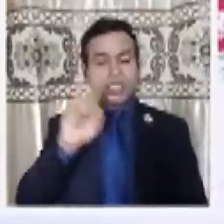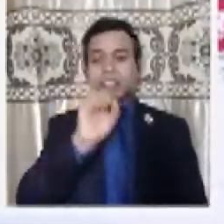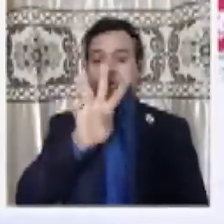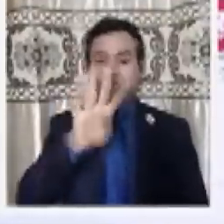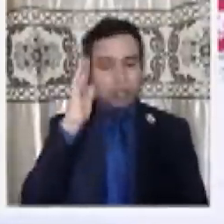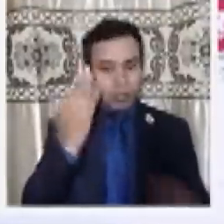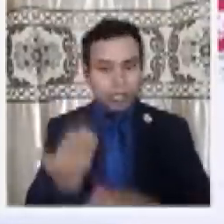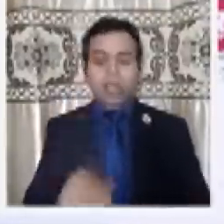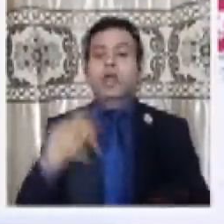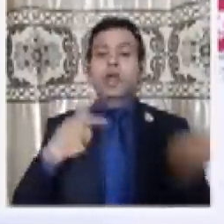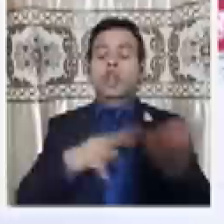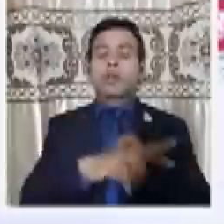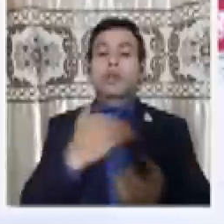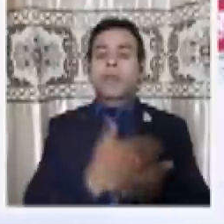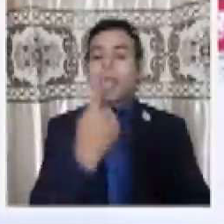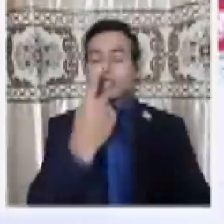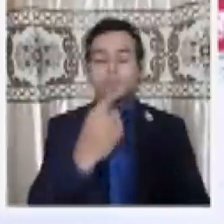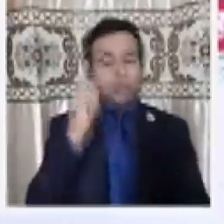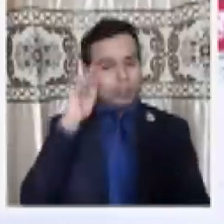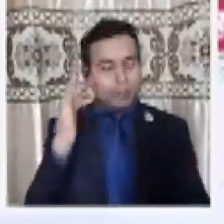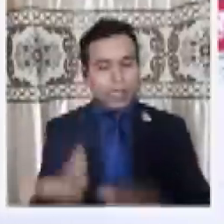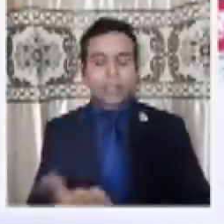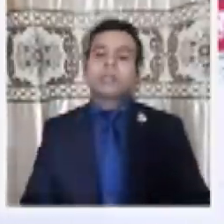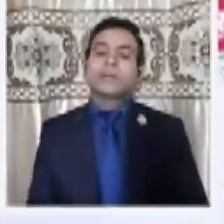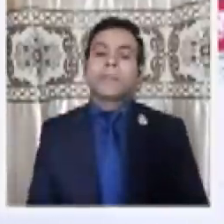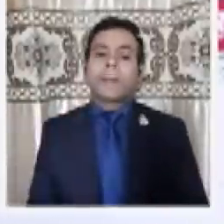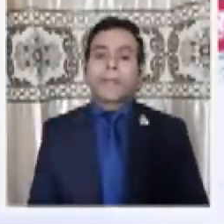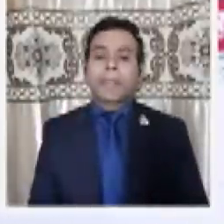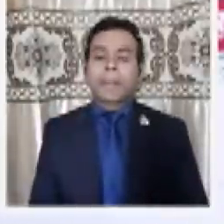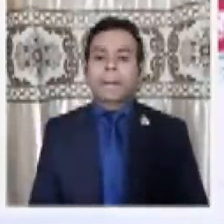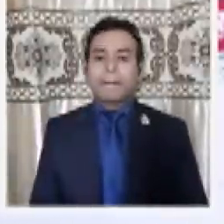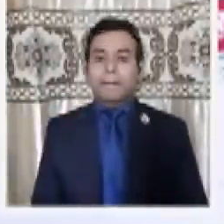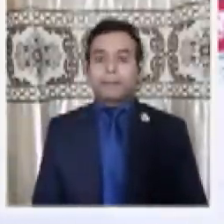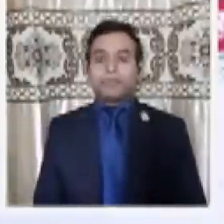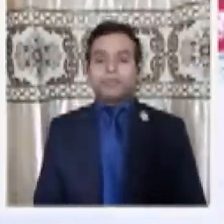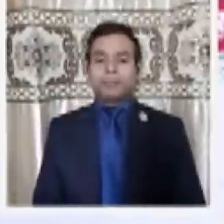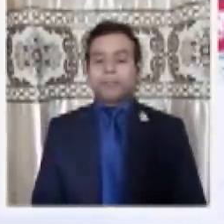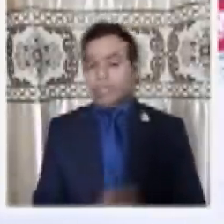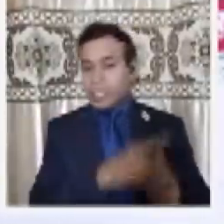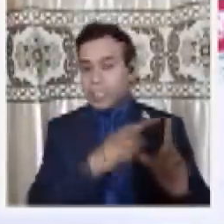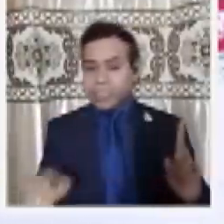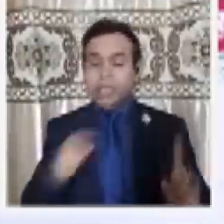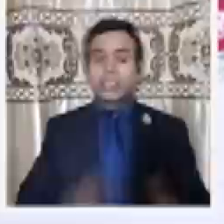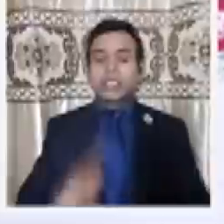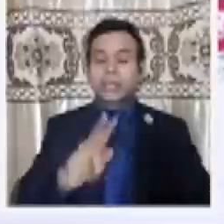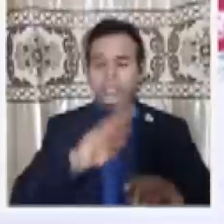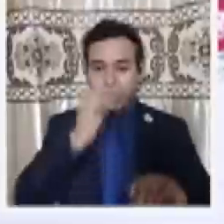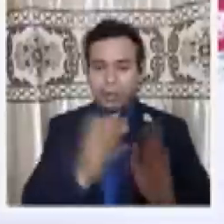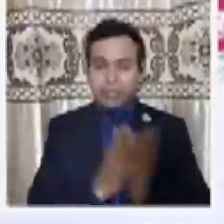খুলনা 9 জন, বরিশাল 3 জন, সিলেট 4 জন এবং রংপুর বিভাগে 1 জন।